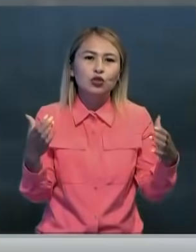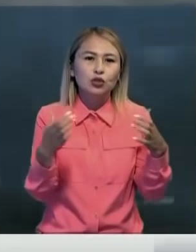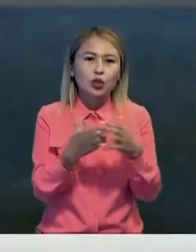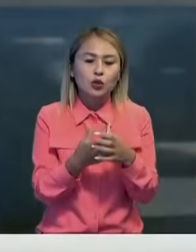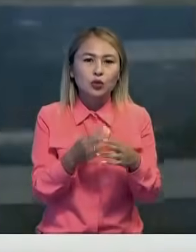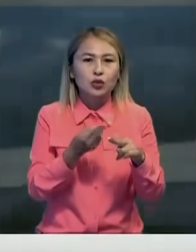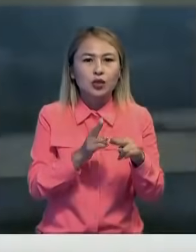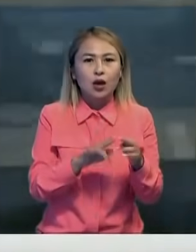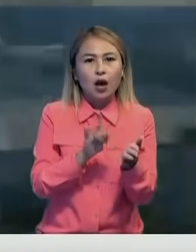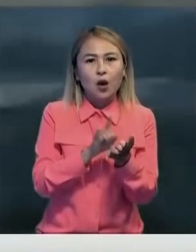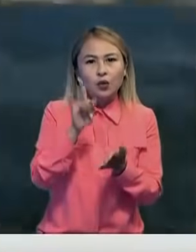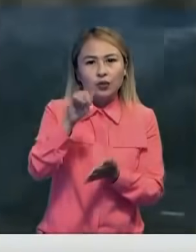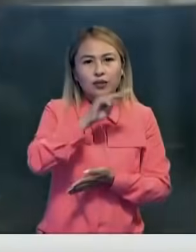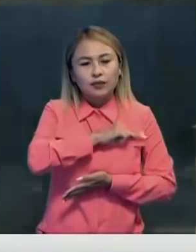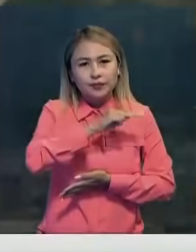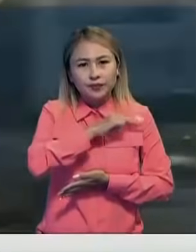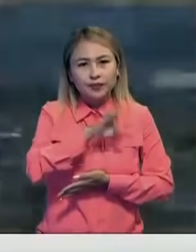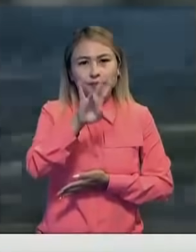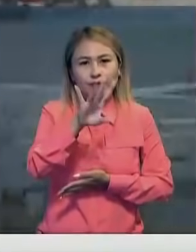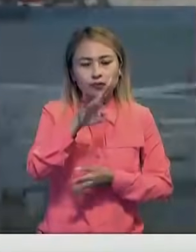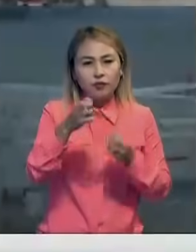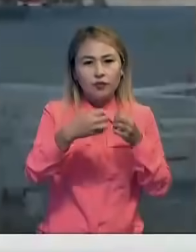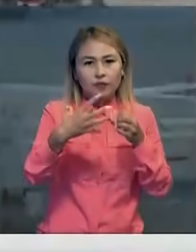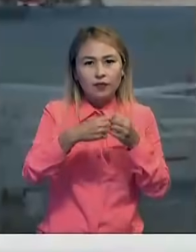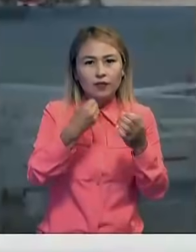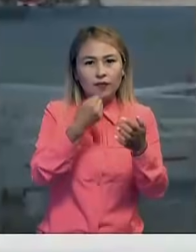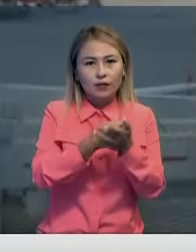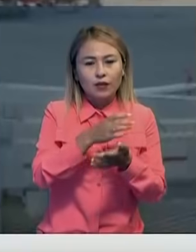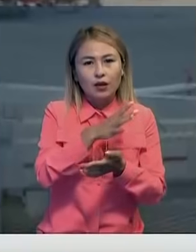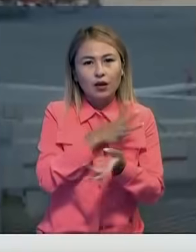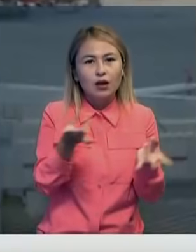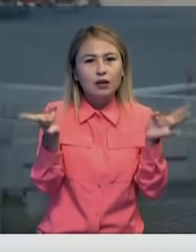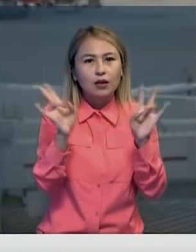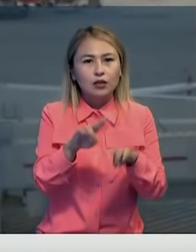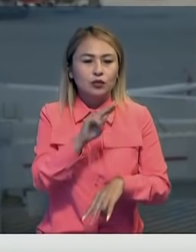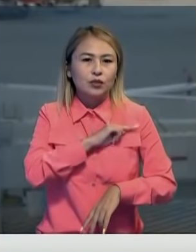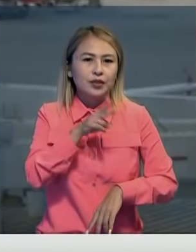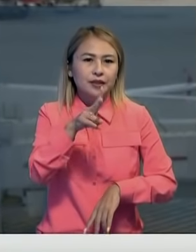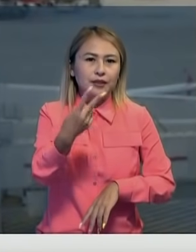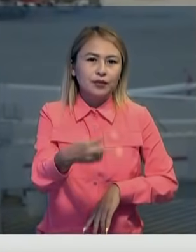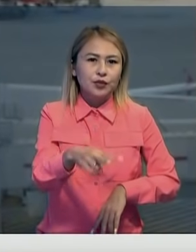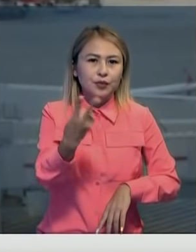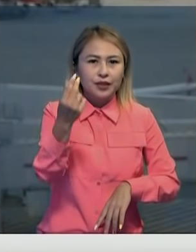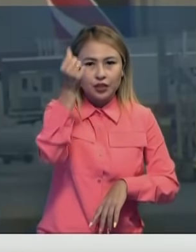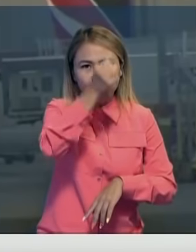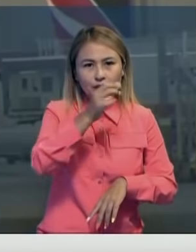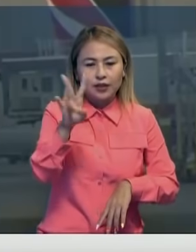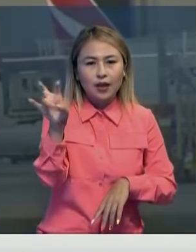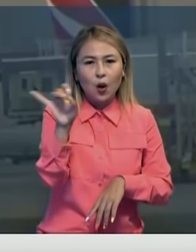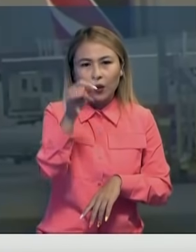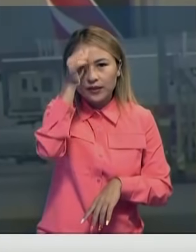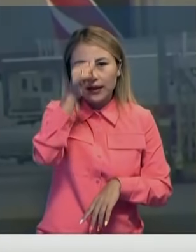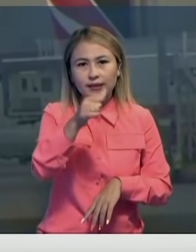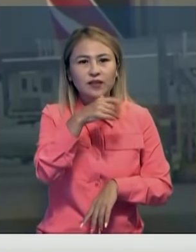бірлестік ұшқыштары, жол серіктері және әуежай қызметкерлері қарашаның 15-іне дейін, ал қалған жұмысшылар 2022